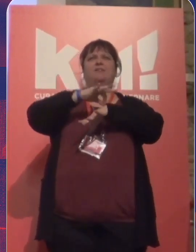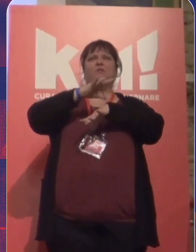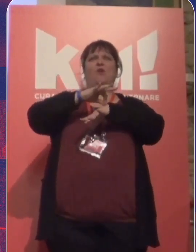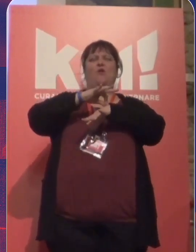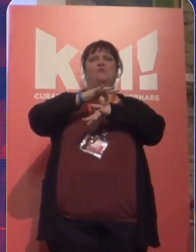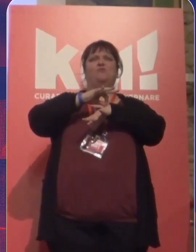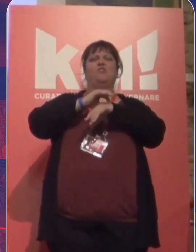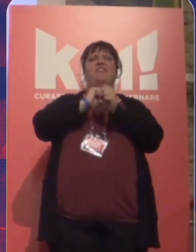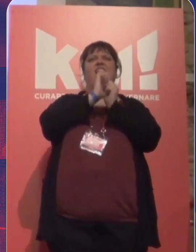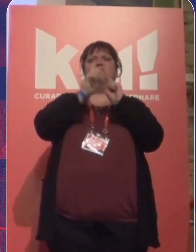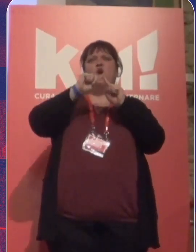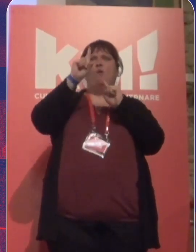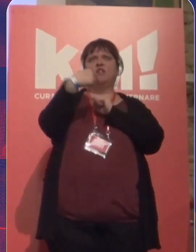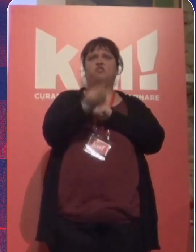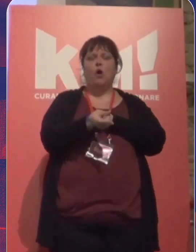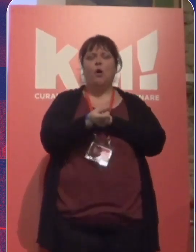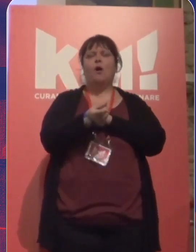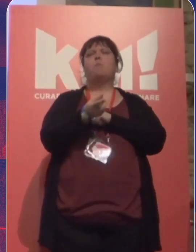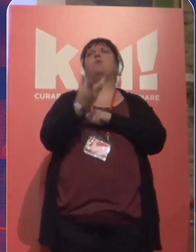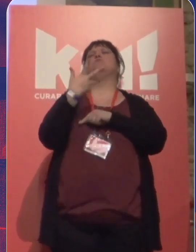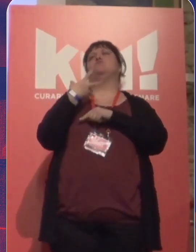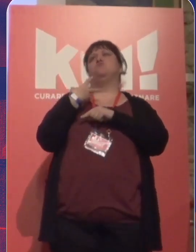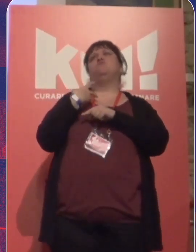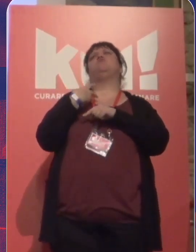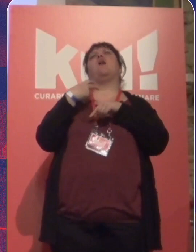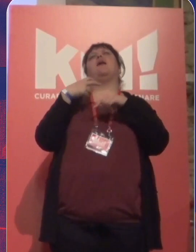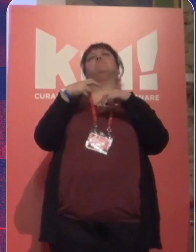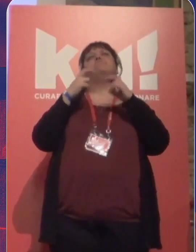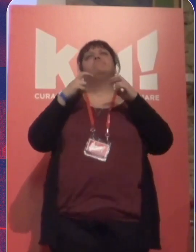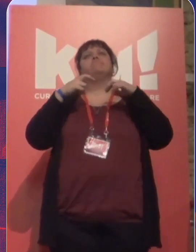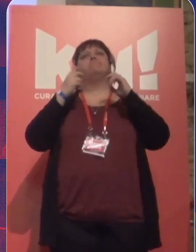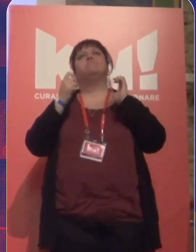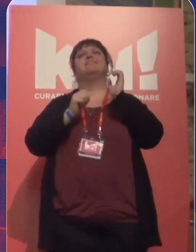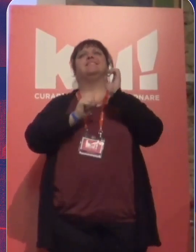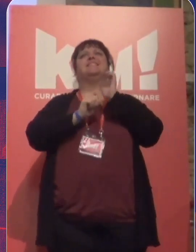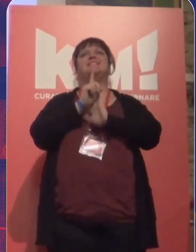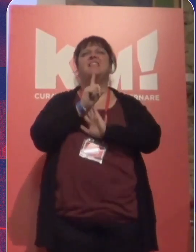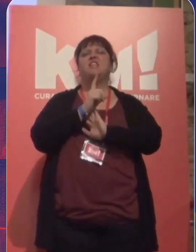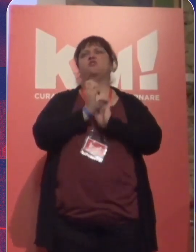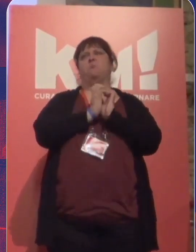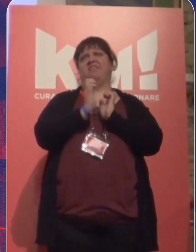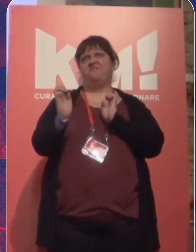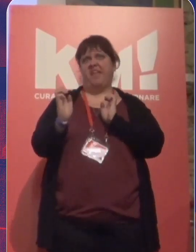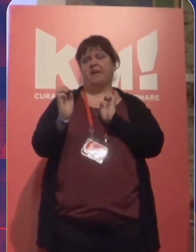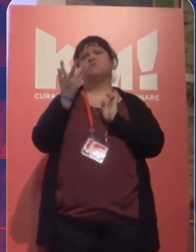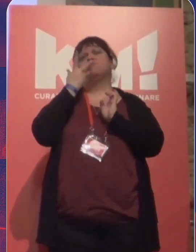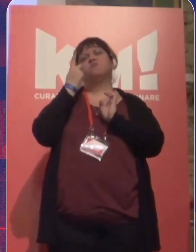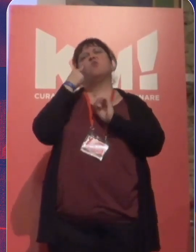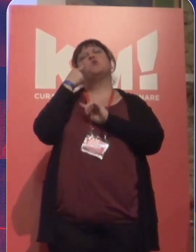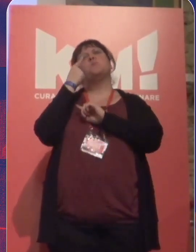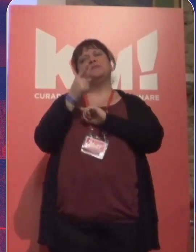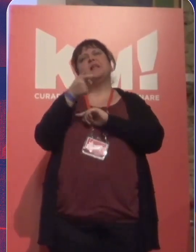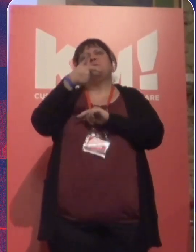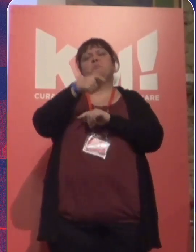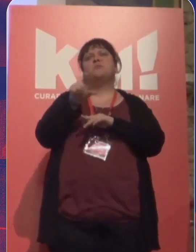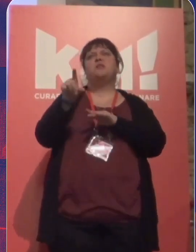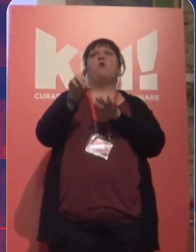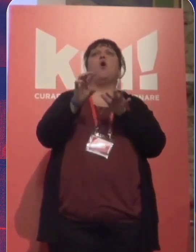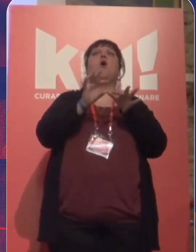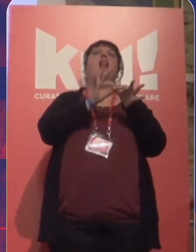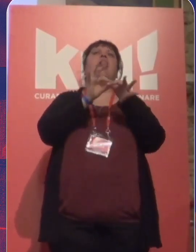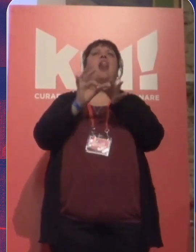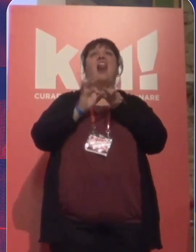rapidamente mostrare mostrarvi per il legame che hanno con questo ragionamento che ho rapidamente